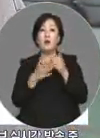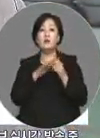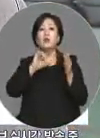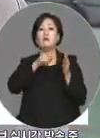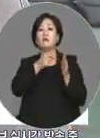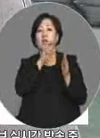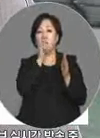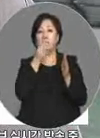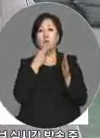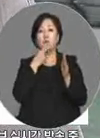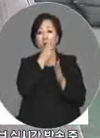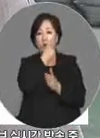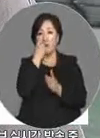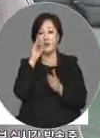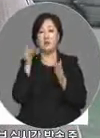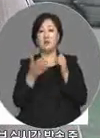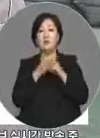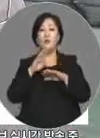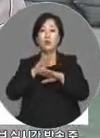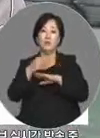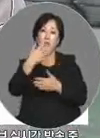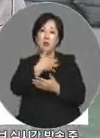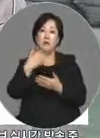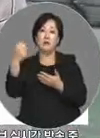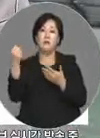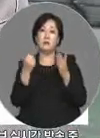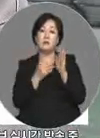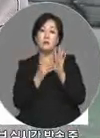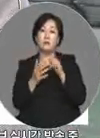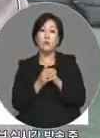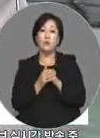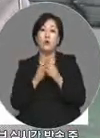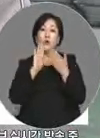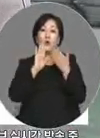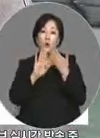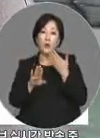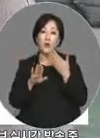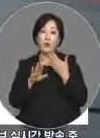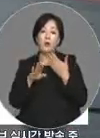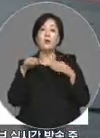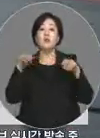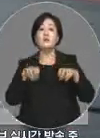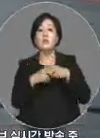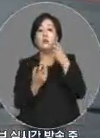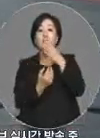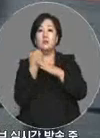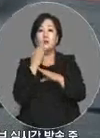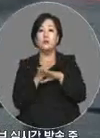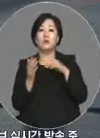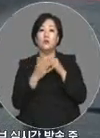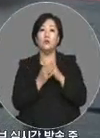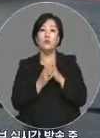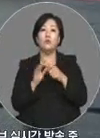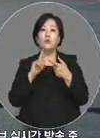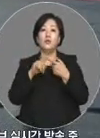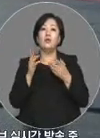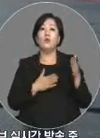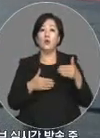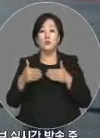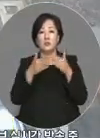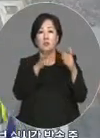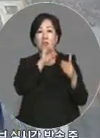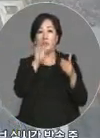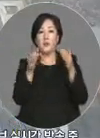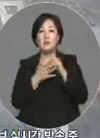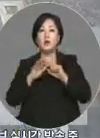하고 그거를 타고 이제 나갔어요. 타고 나간 후에 차량을 사고를 내고. 반나절 동안 시내를 누비던 이들은